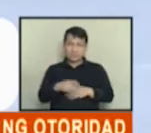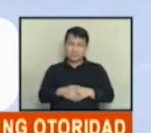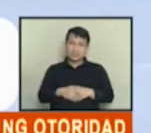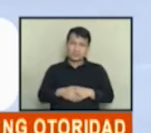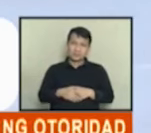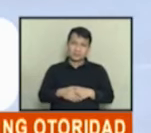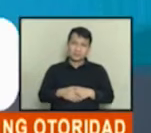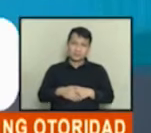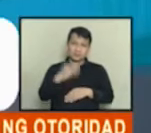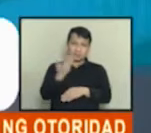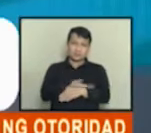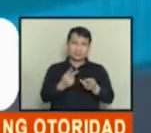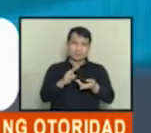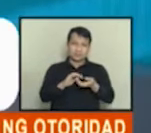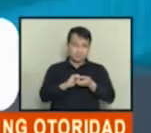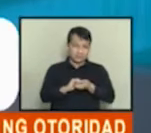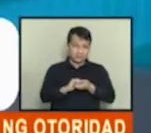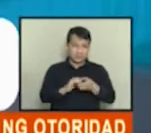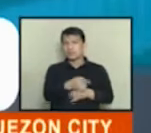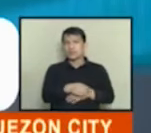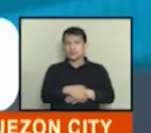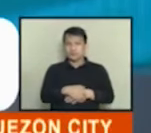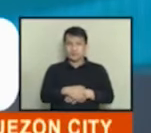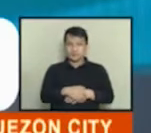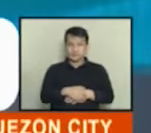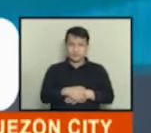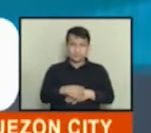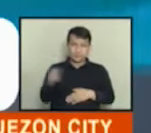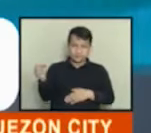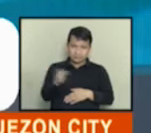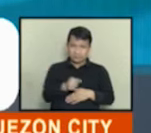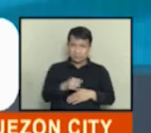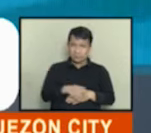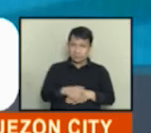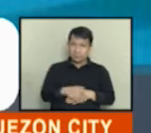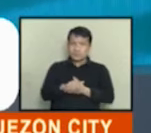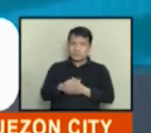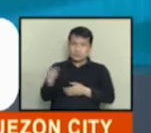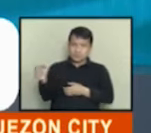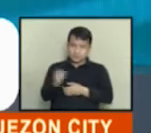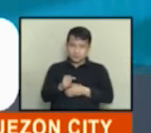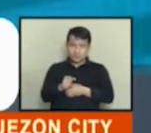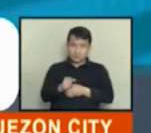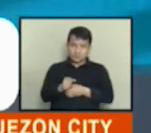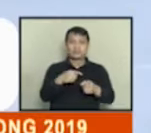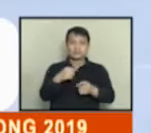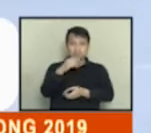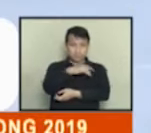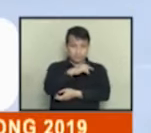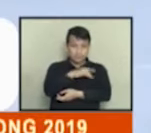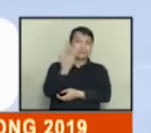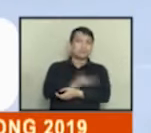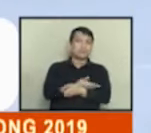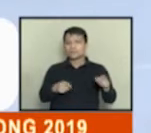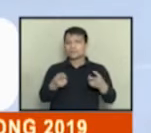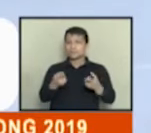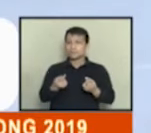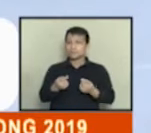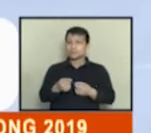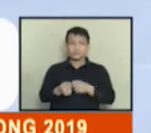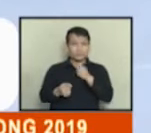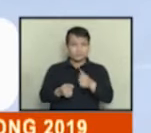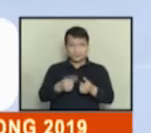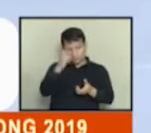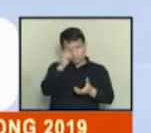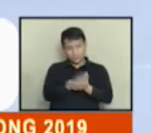anak po siya sa living partner niya, si lalaki po. Then kinuha po si misis ang mag-anak sa Binyag. Okay. So, hindi ka